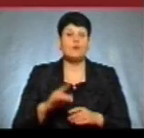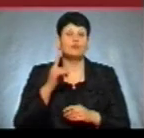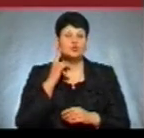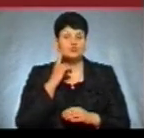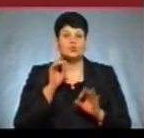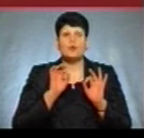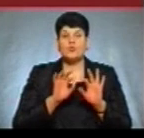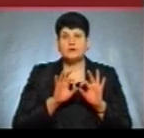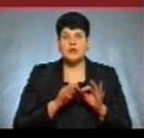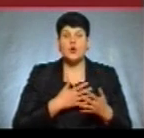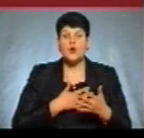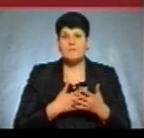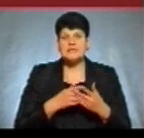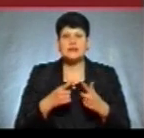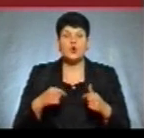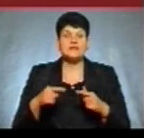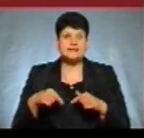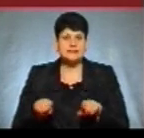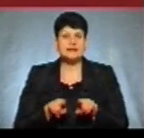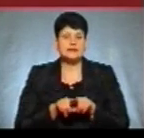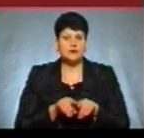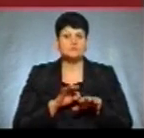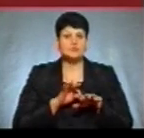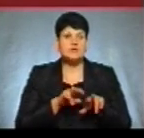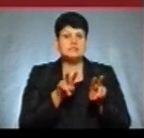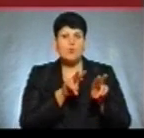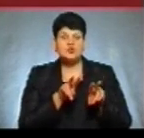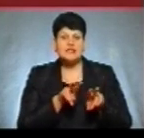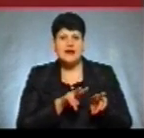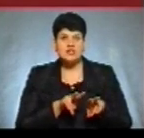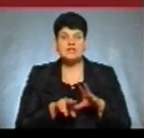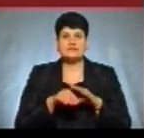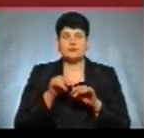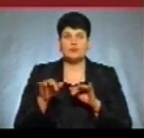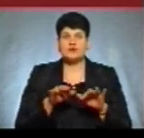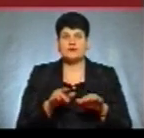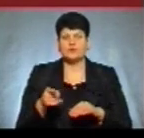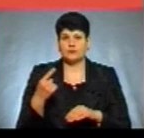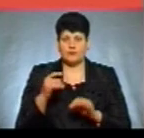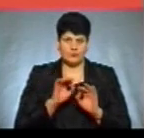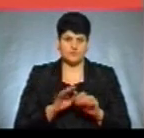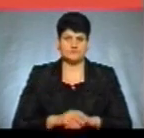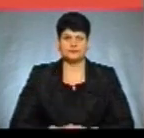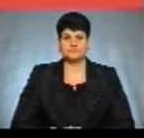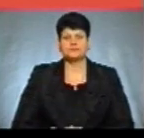коментарі громадських організацій, які також ведуть спостереження за виборчим процесом на Тернопільщині, і далі прокоментуємо.